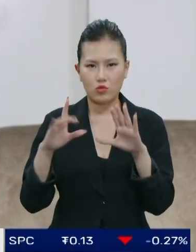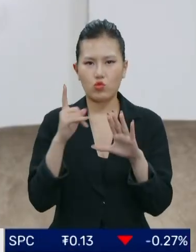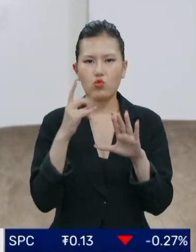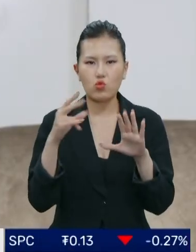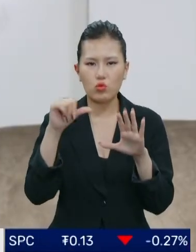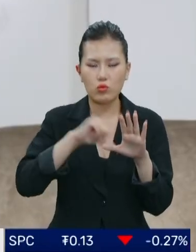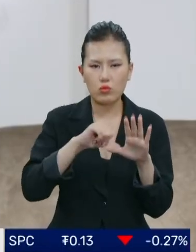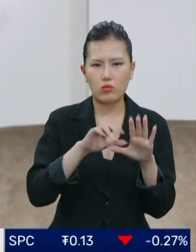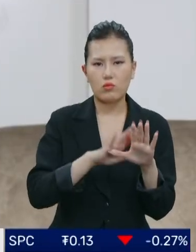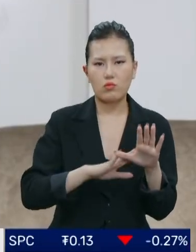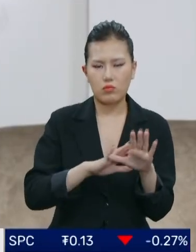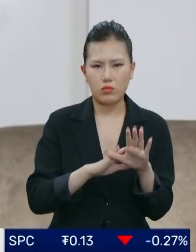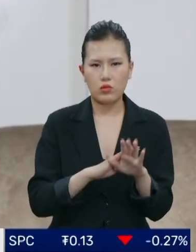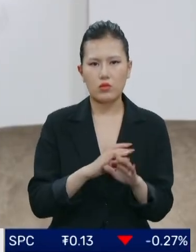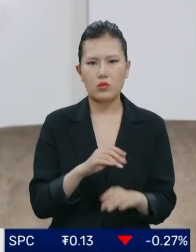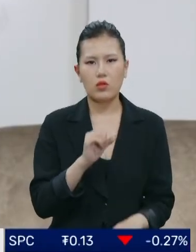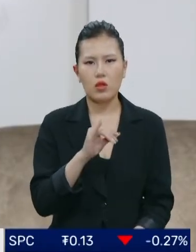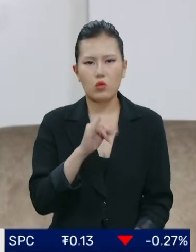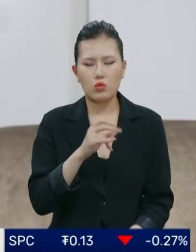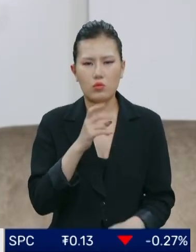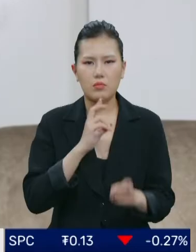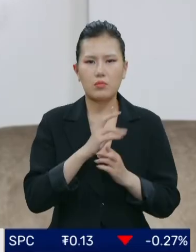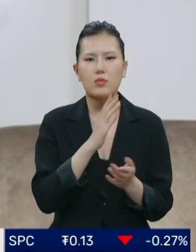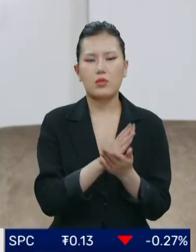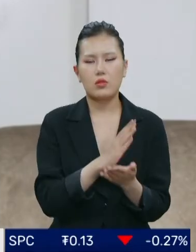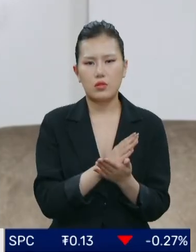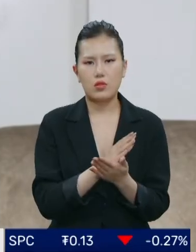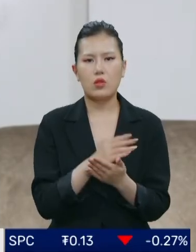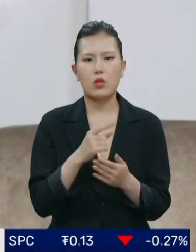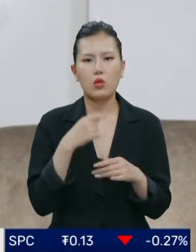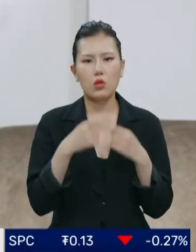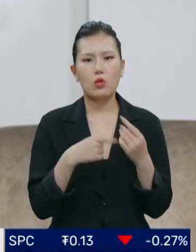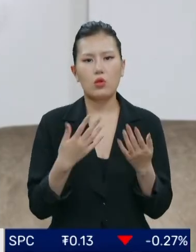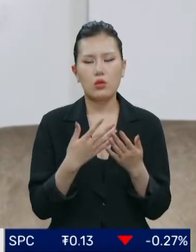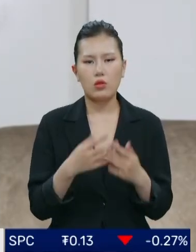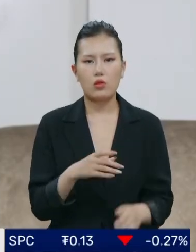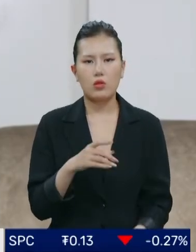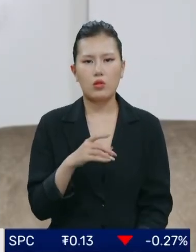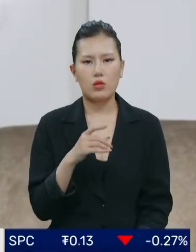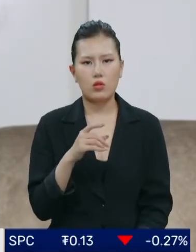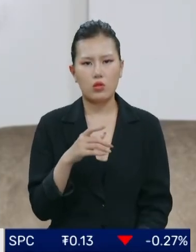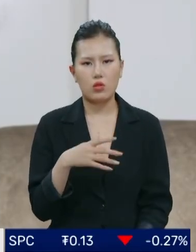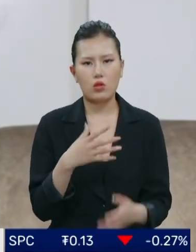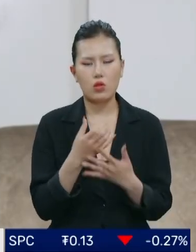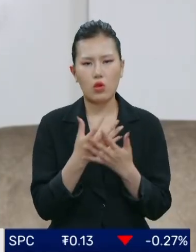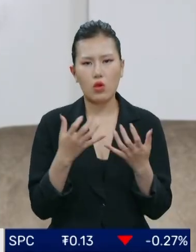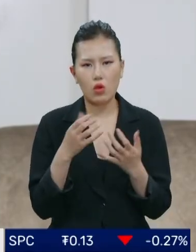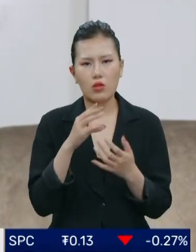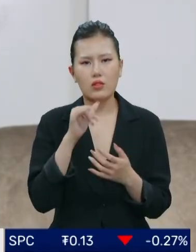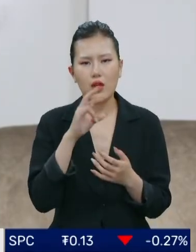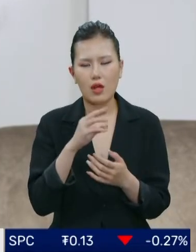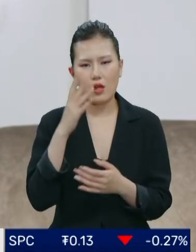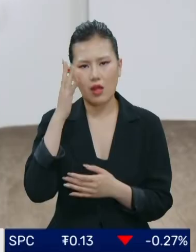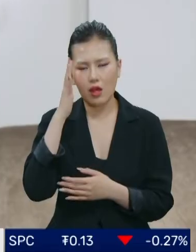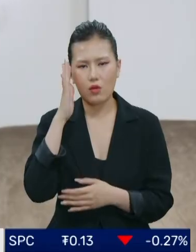ихээхэн толгож байгаа. Энэ зүүн хойд Азийн бүс нутагт олсож байгаа Монгол улс нь бол энхийг эрхэмлсэн нээлттэй олон толгойх гадаад бодлого явуулна гэж бол